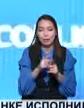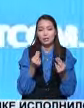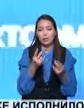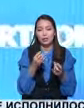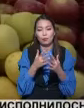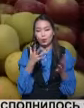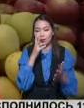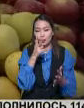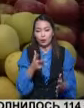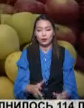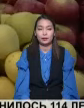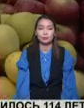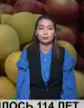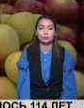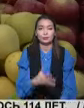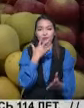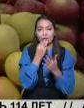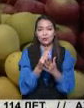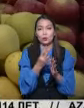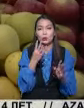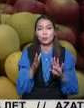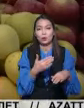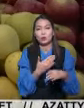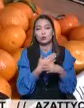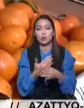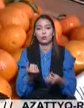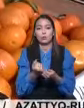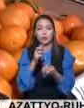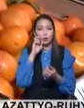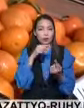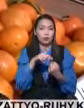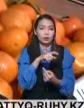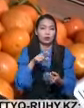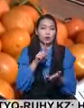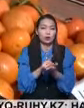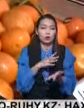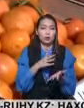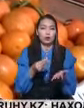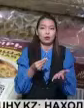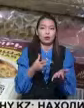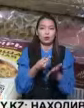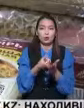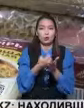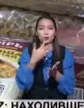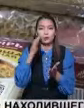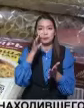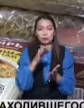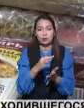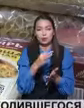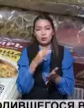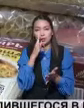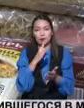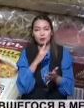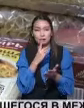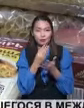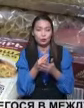3 лет. В свою очередь, после оказания господдержки предприниматели должны будут размещать до 50% отечественных товаров, а также